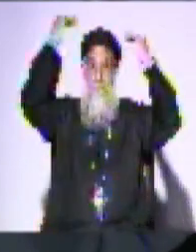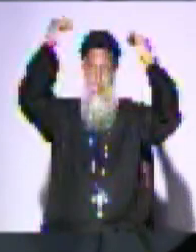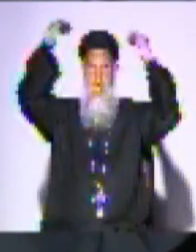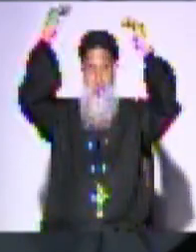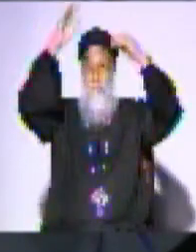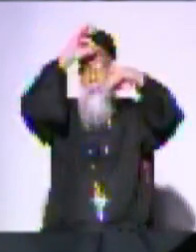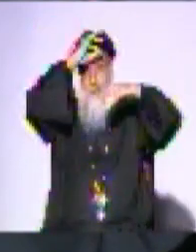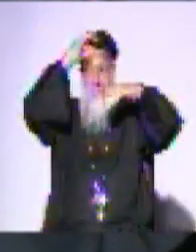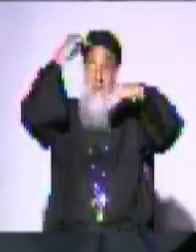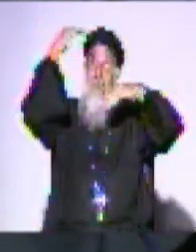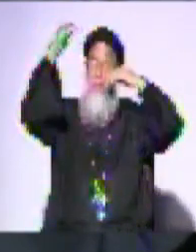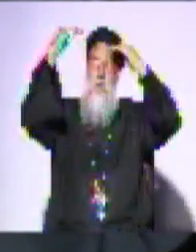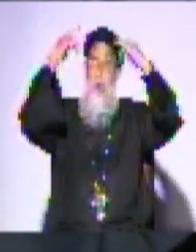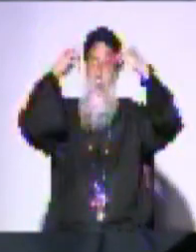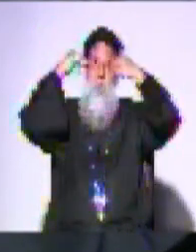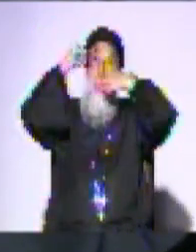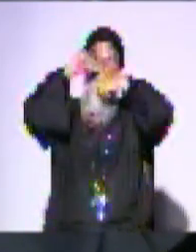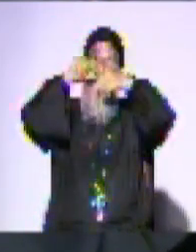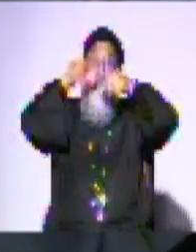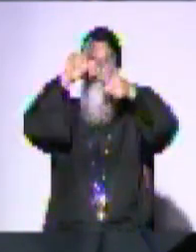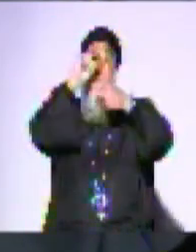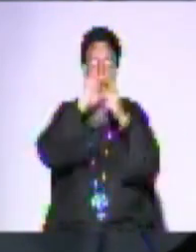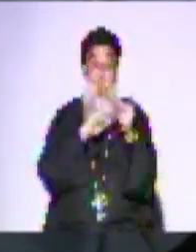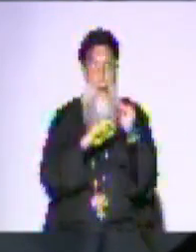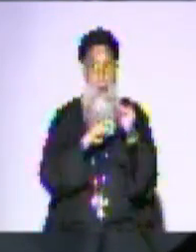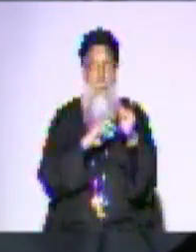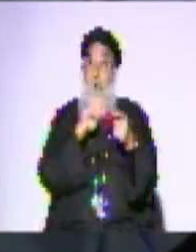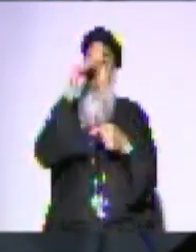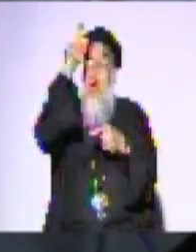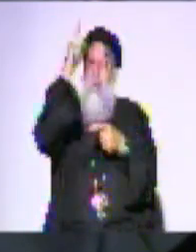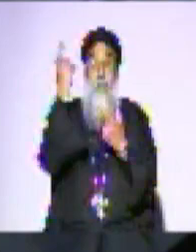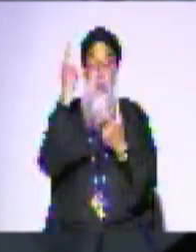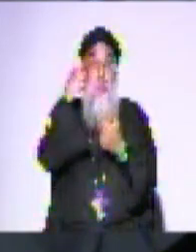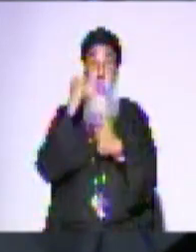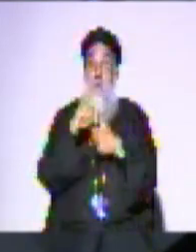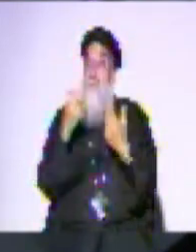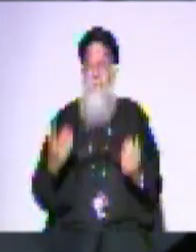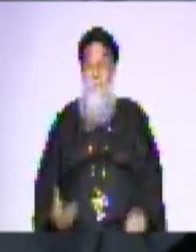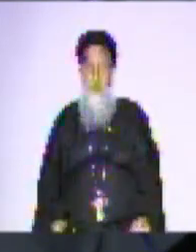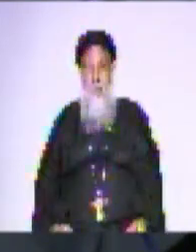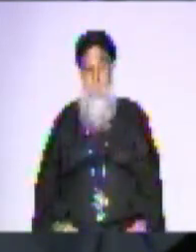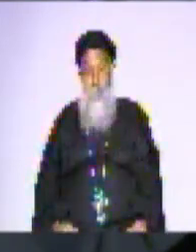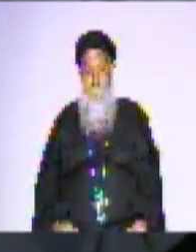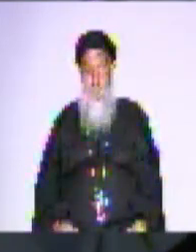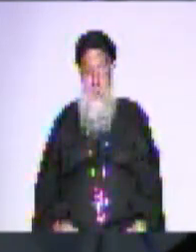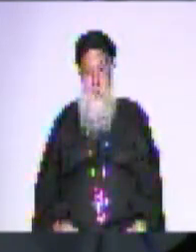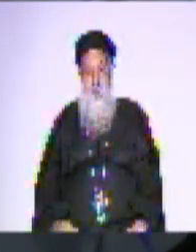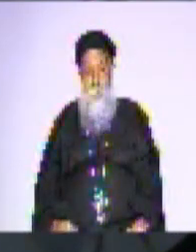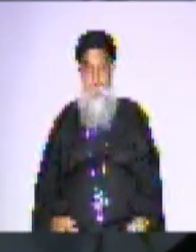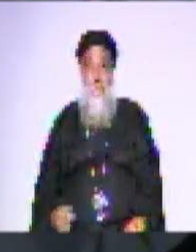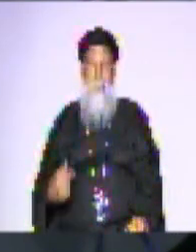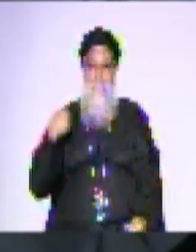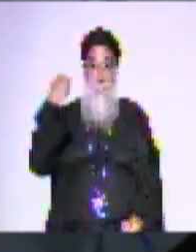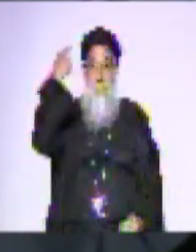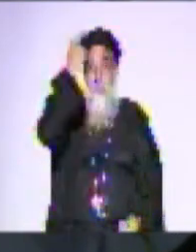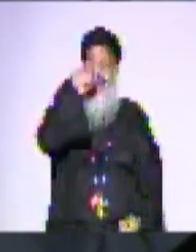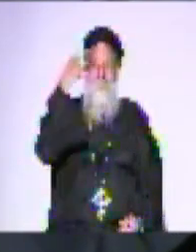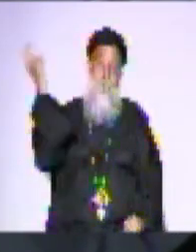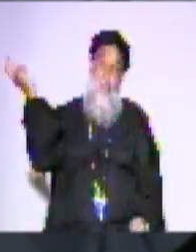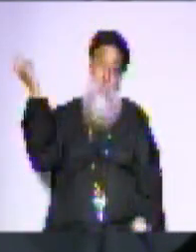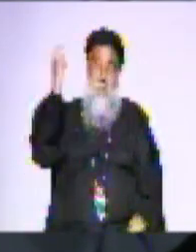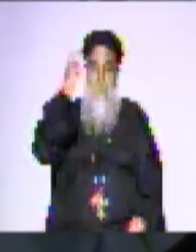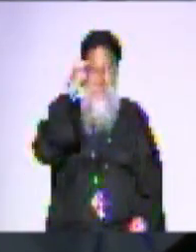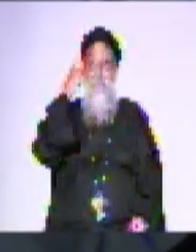أصير مثل العلي من ناحية الفكرية. خطية الإنسان بدايتها برضو كانت فكر، هو تكونان كالله عارفين